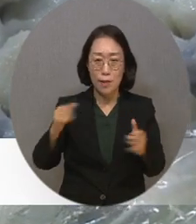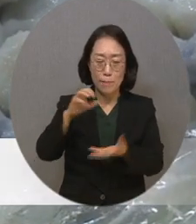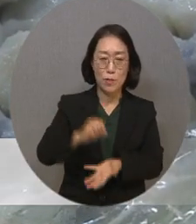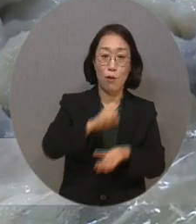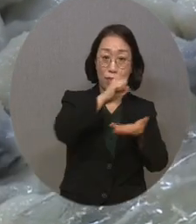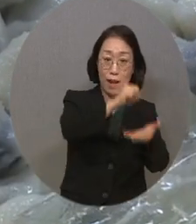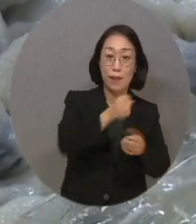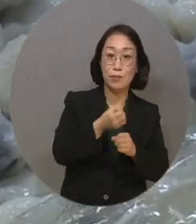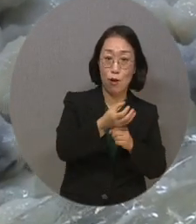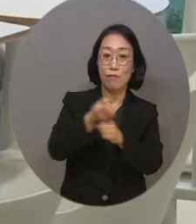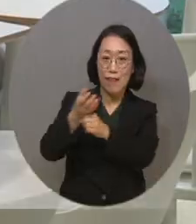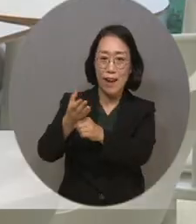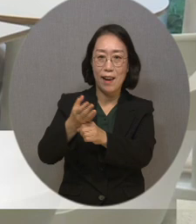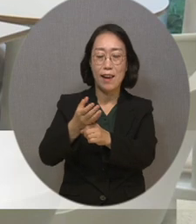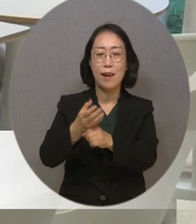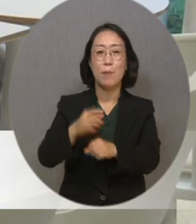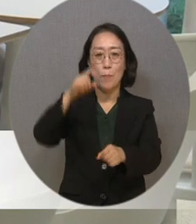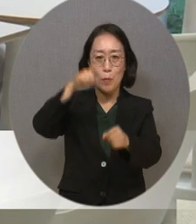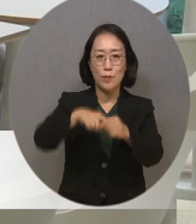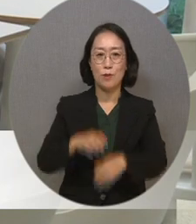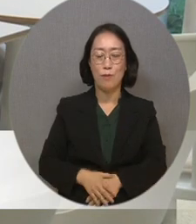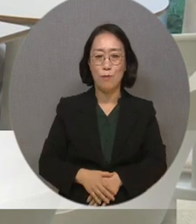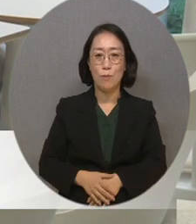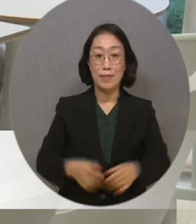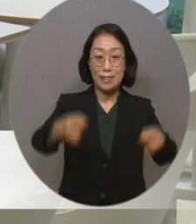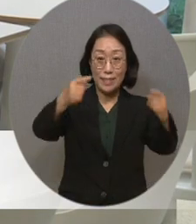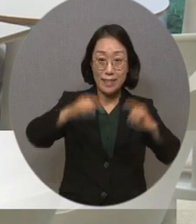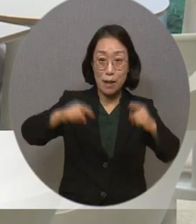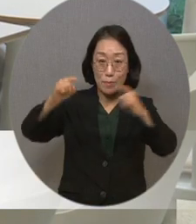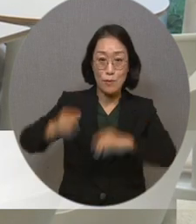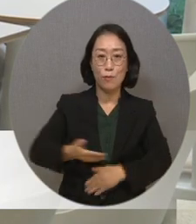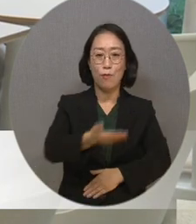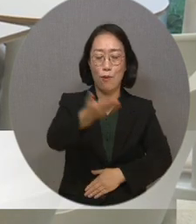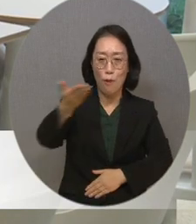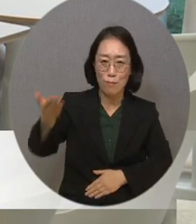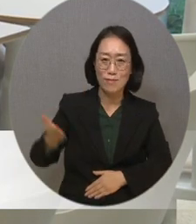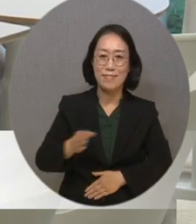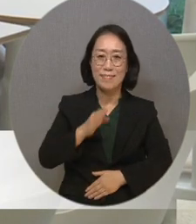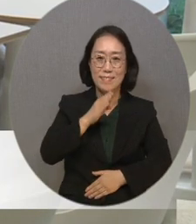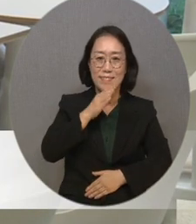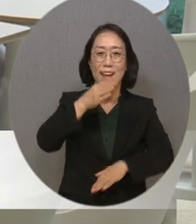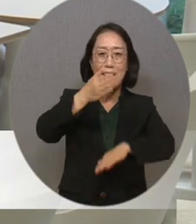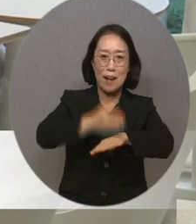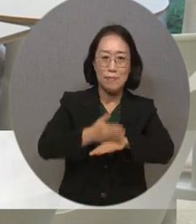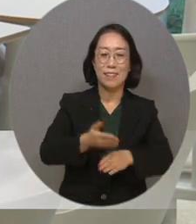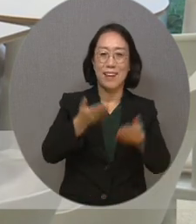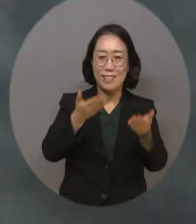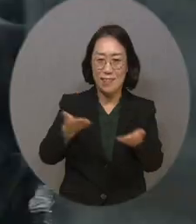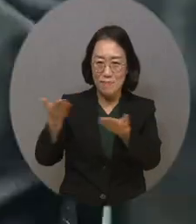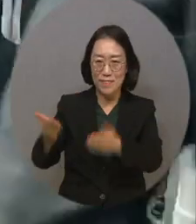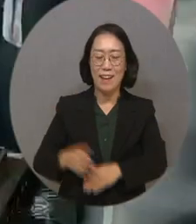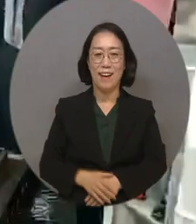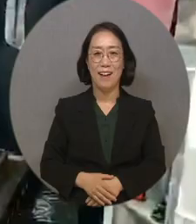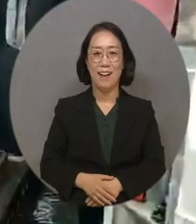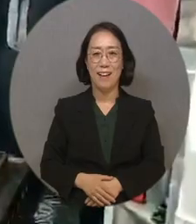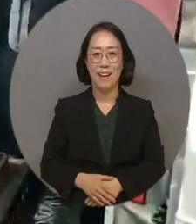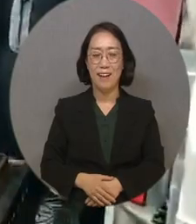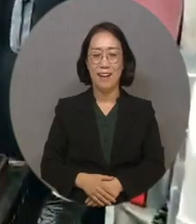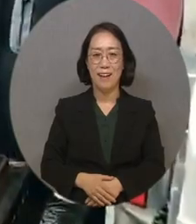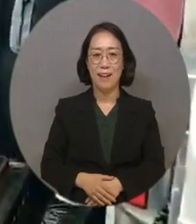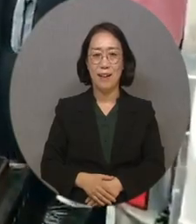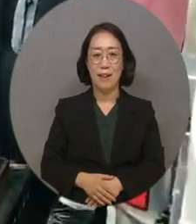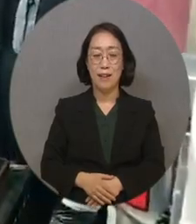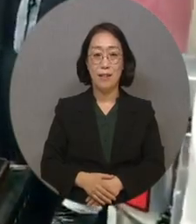전달하는 행사입니다. 오늘 참석해 주신 기준시장 관계자 여러분께 진심으로 감사합니다.